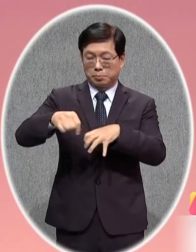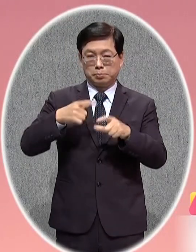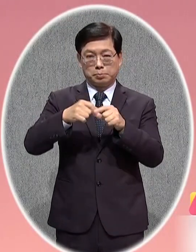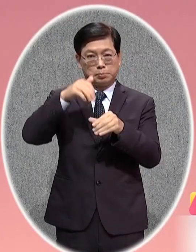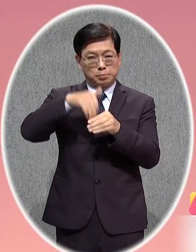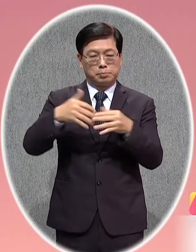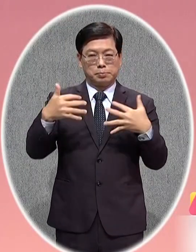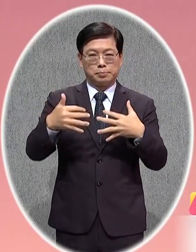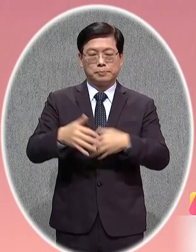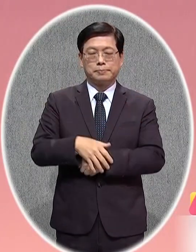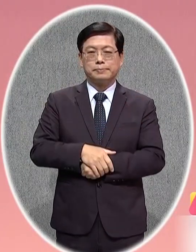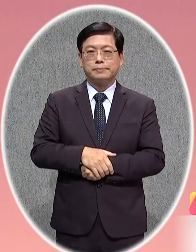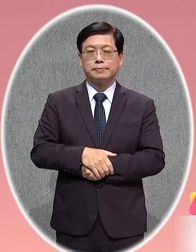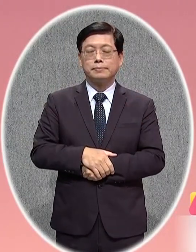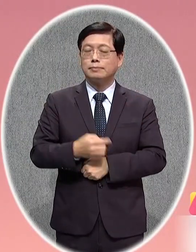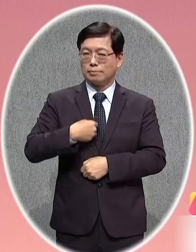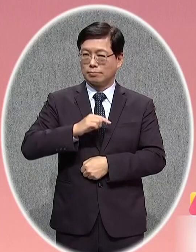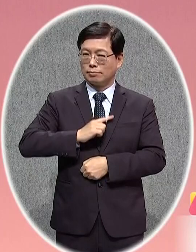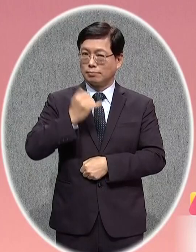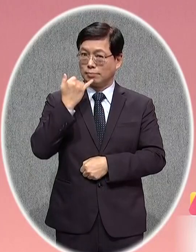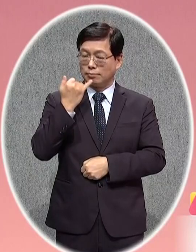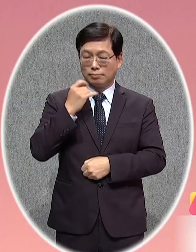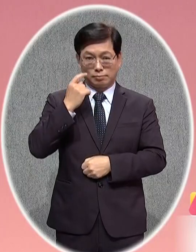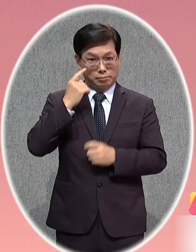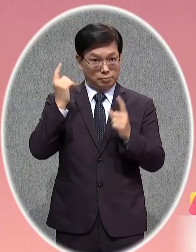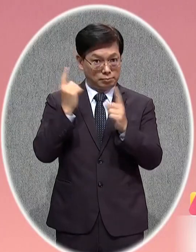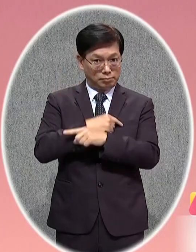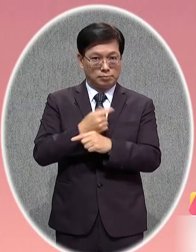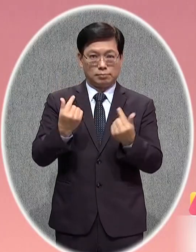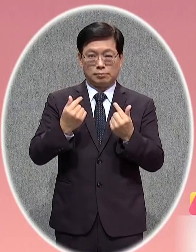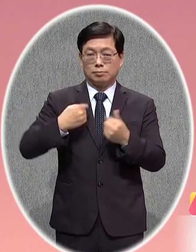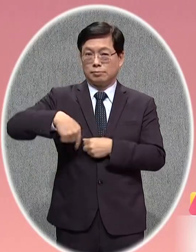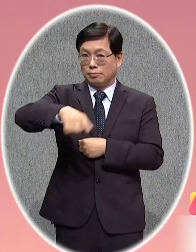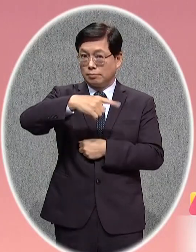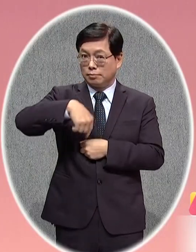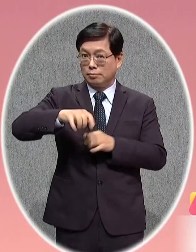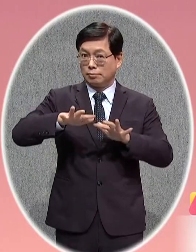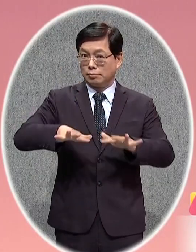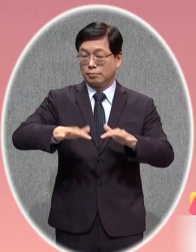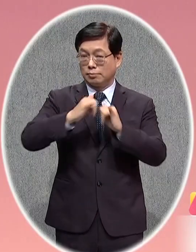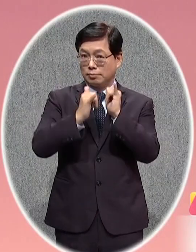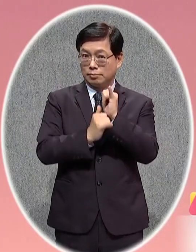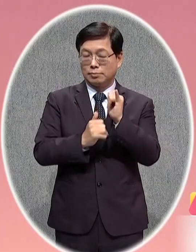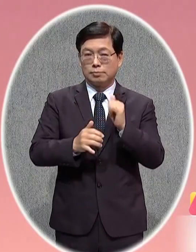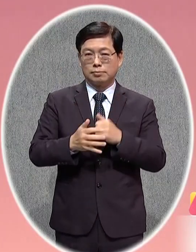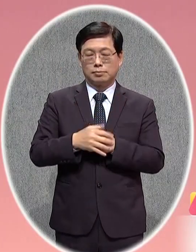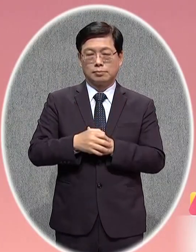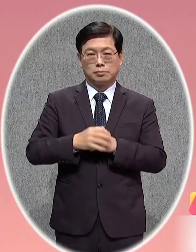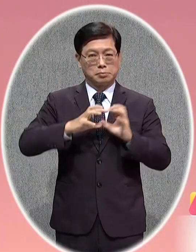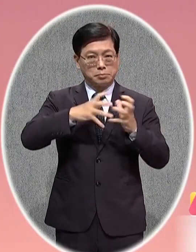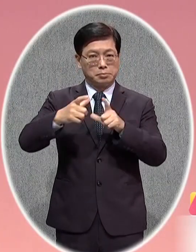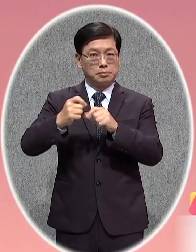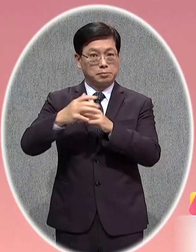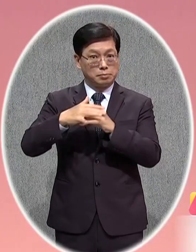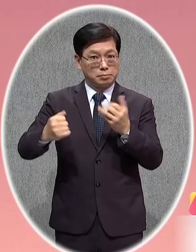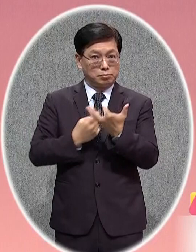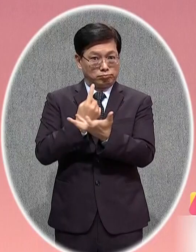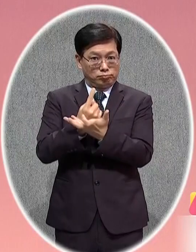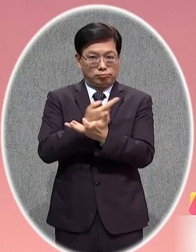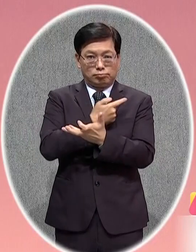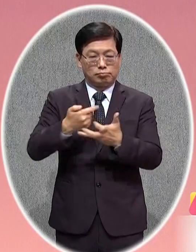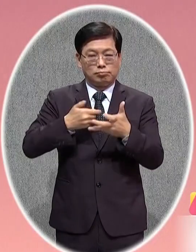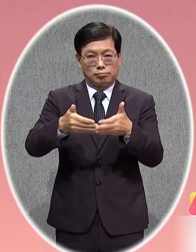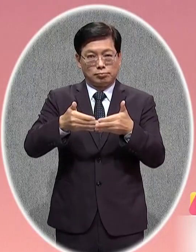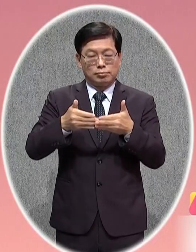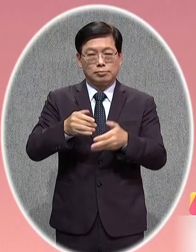公投提案，我们可以把它视为你我这个世代作为世界公民最重要